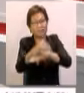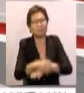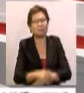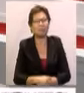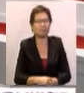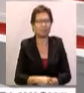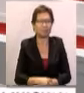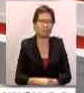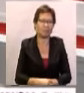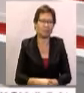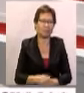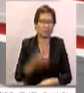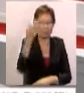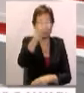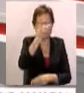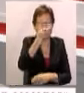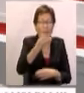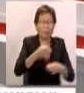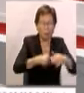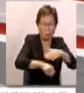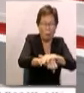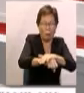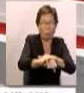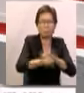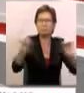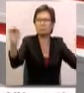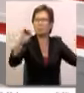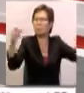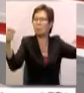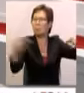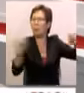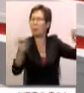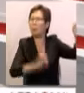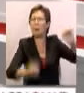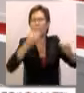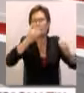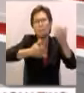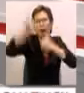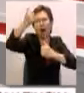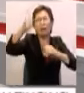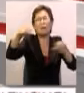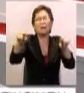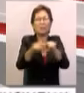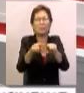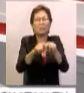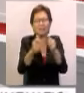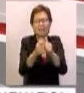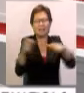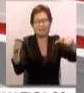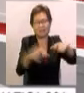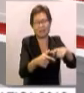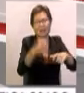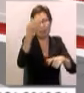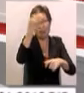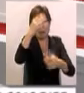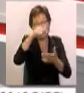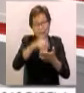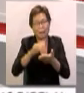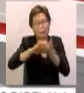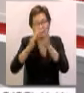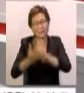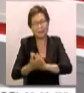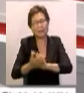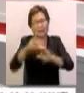Dalam fasa perlawanan timbal balik bola sepak, seri tanpa jaringan lebih baik berbanding keputusan seri dengan jaringan. Fasa ini yang akan